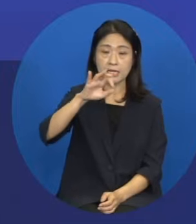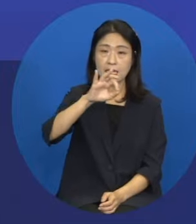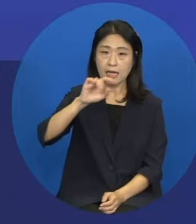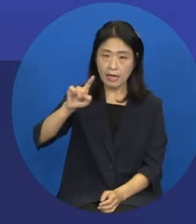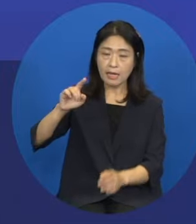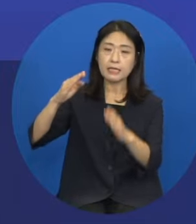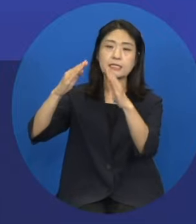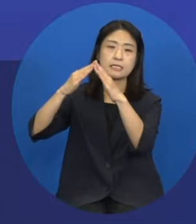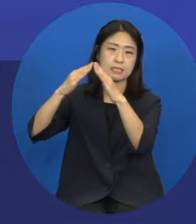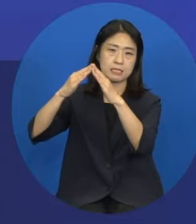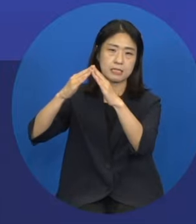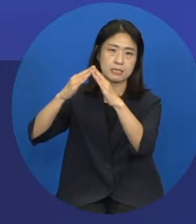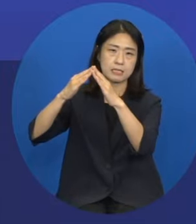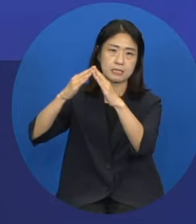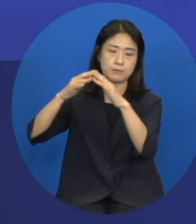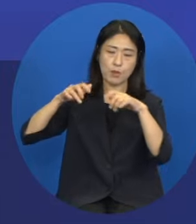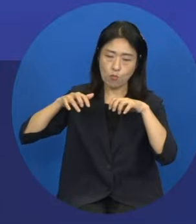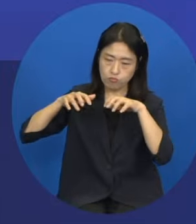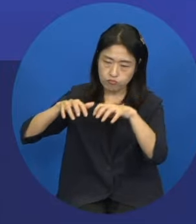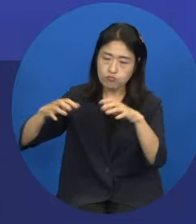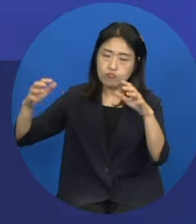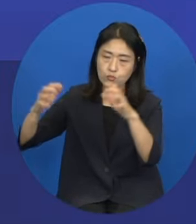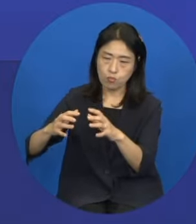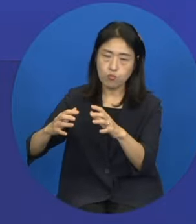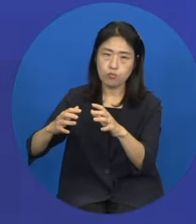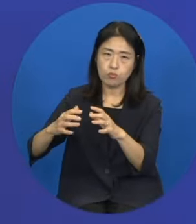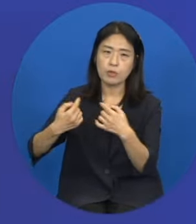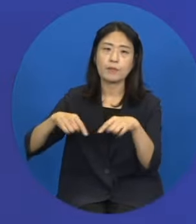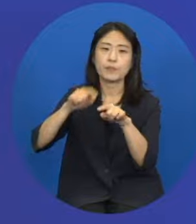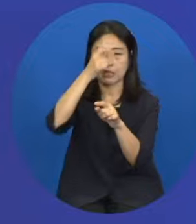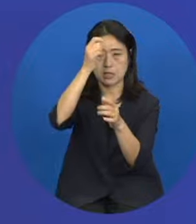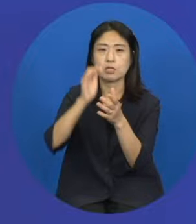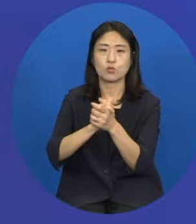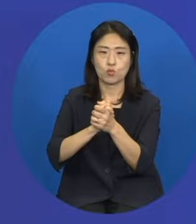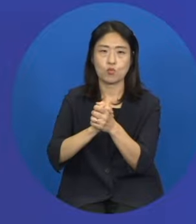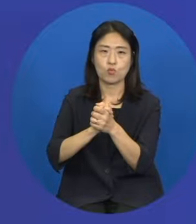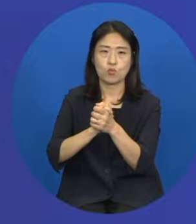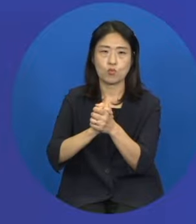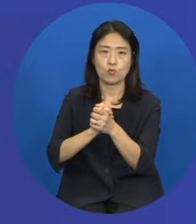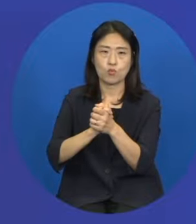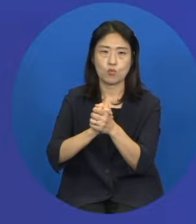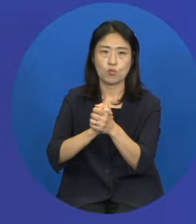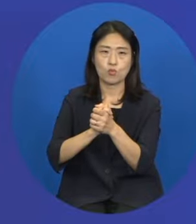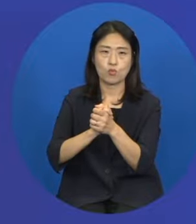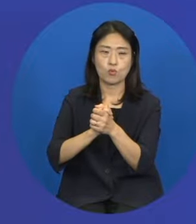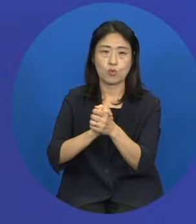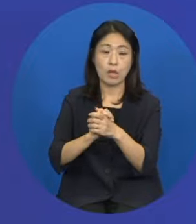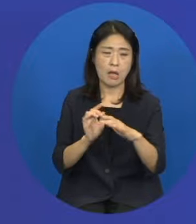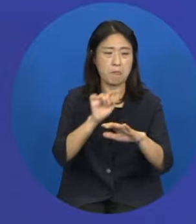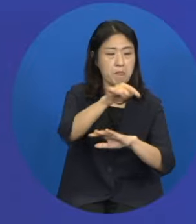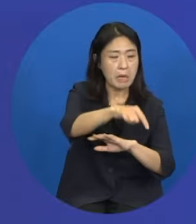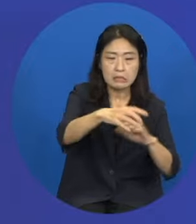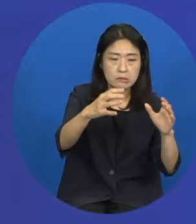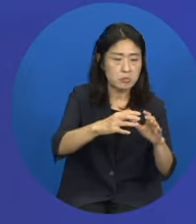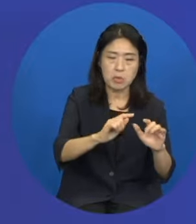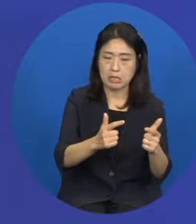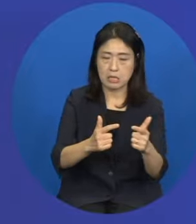얼마나 모였겠습니까? 많이 모인 숫자는 아니었을 거예요. 밖에서 모인 거 아니고요, 교회 집에서